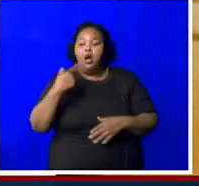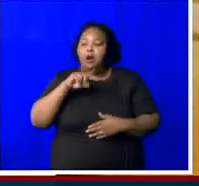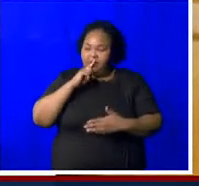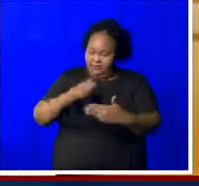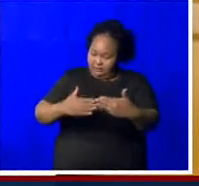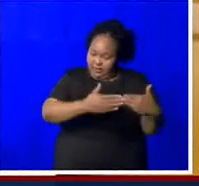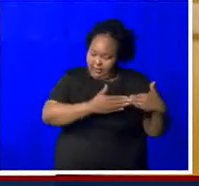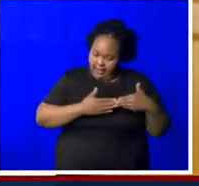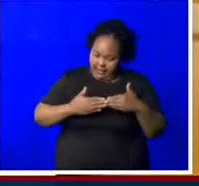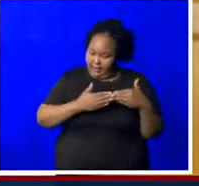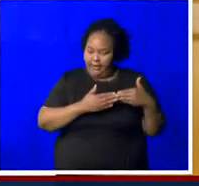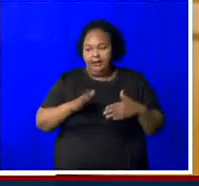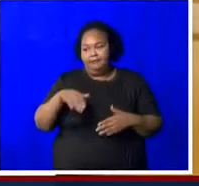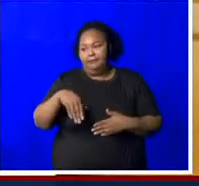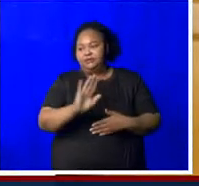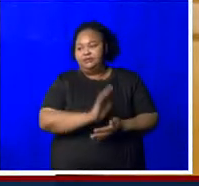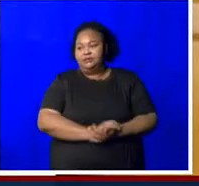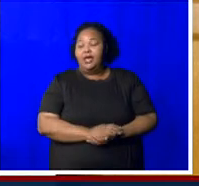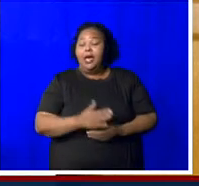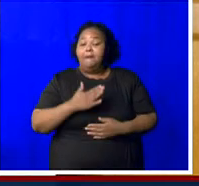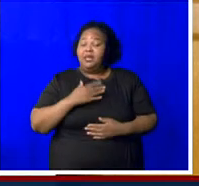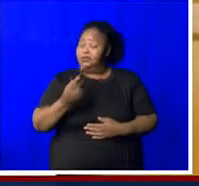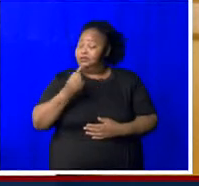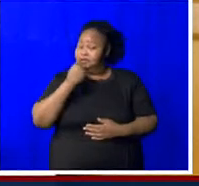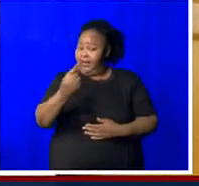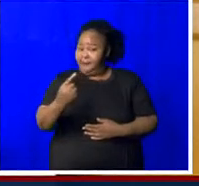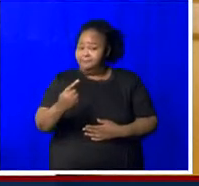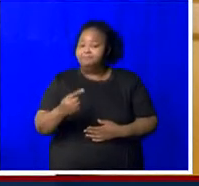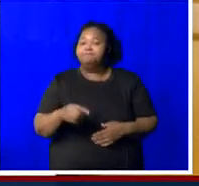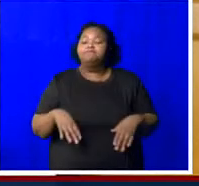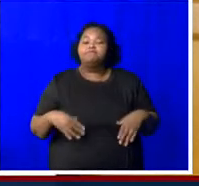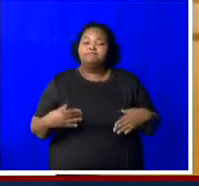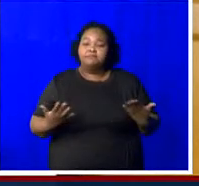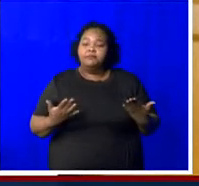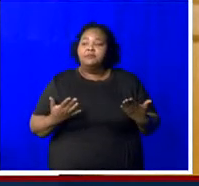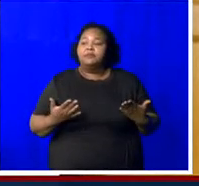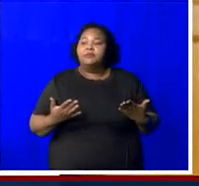message yami ngileyo ukuthi linwele loluthe wena wakunene